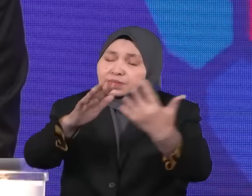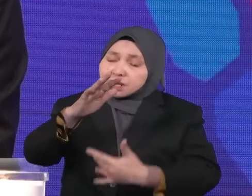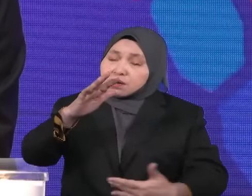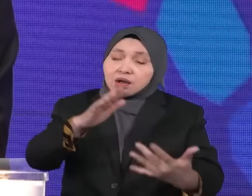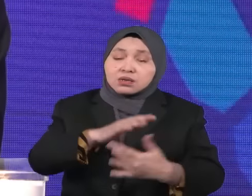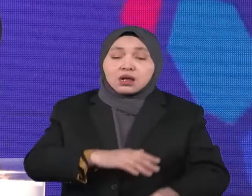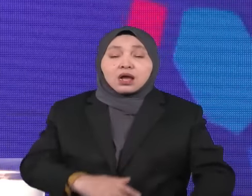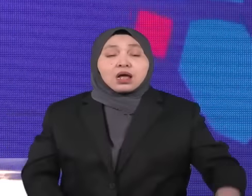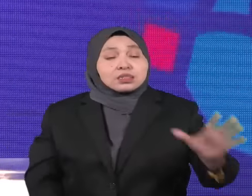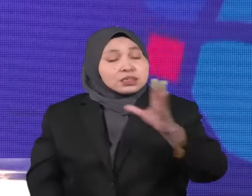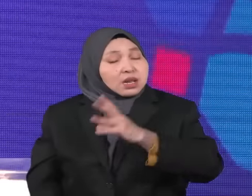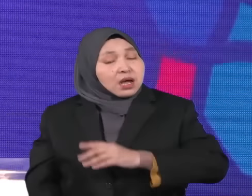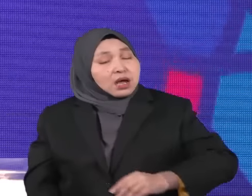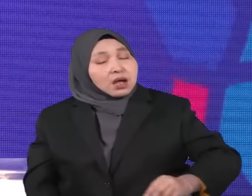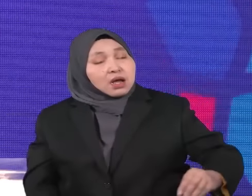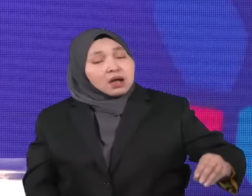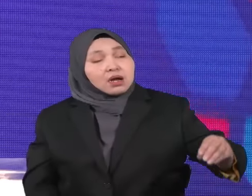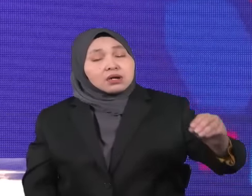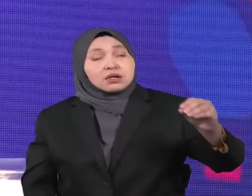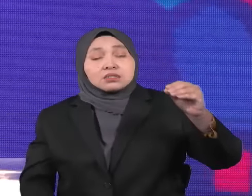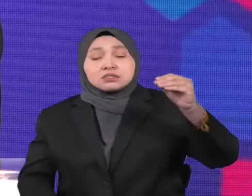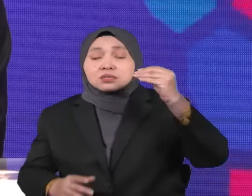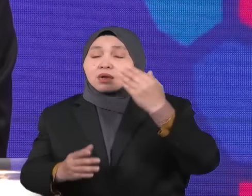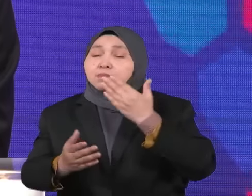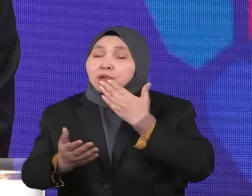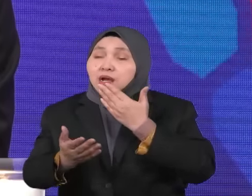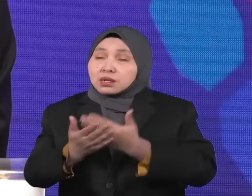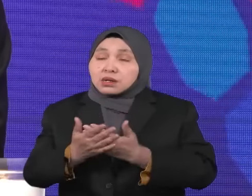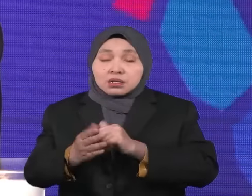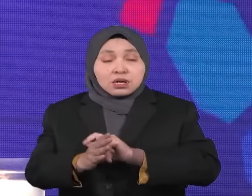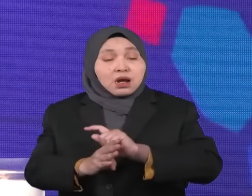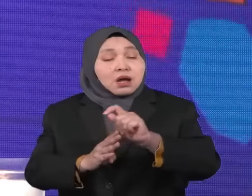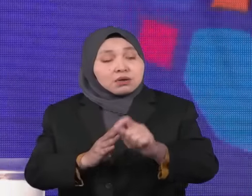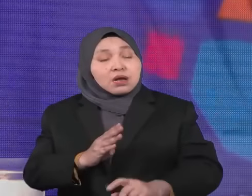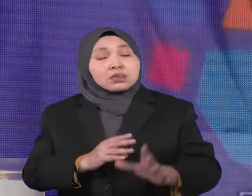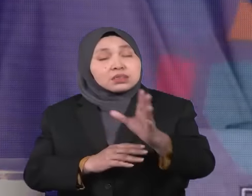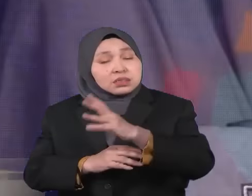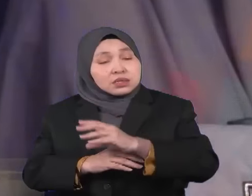النار, وفي الآخرة حسنة